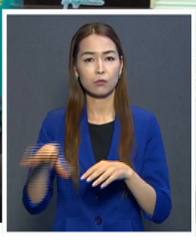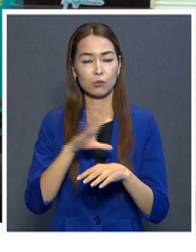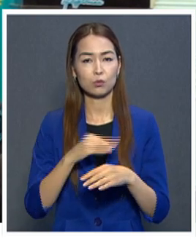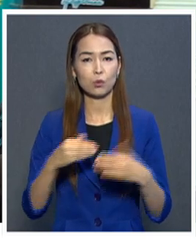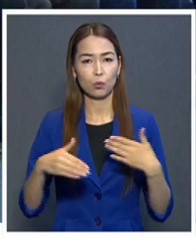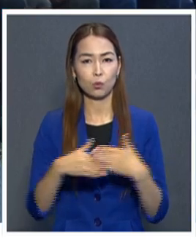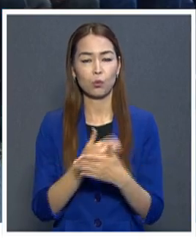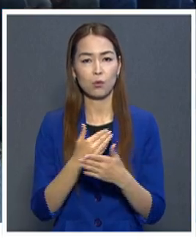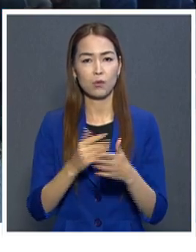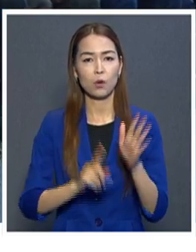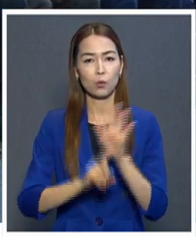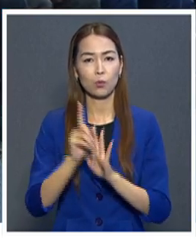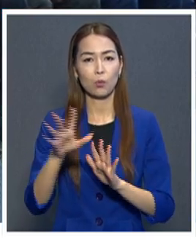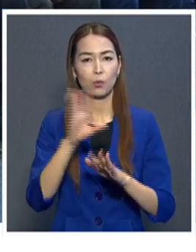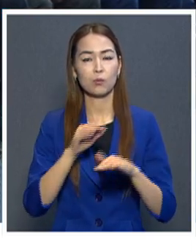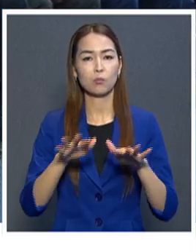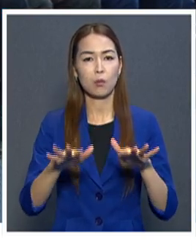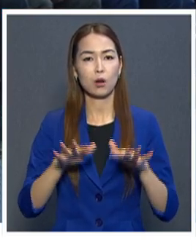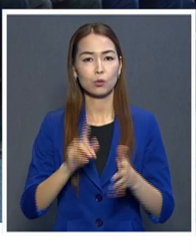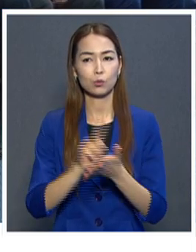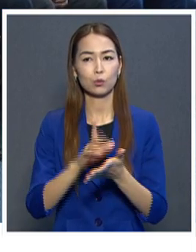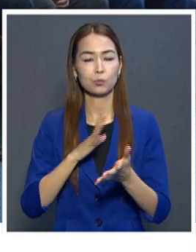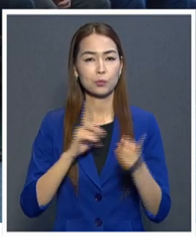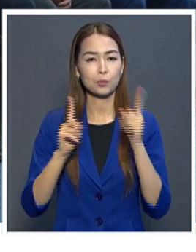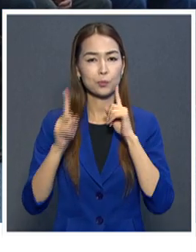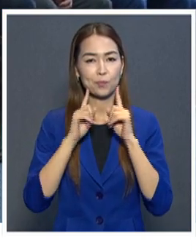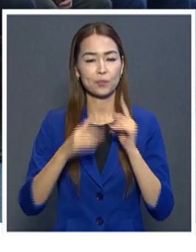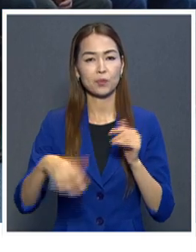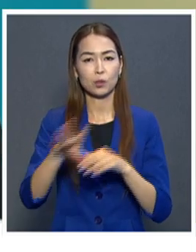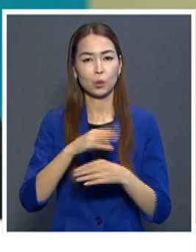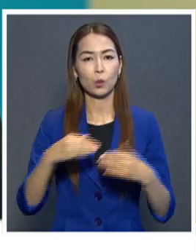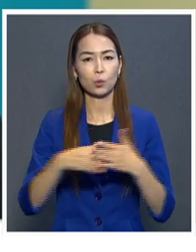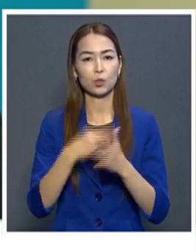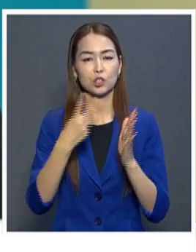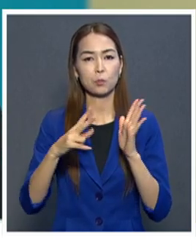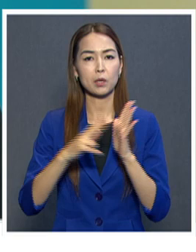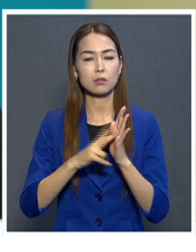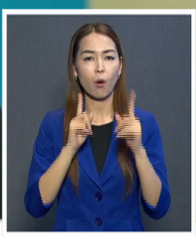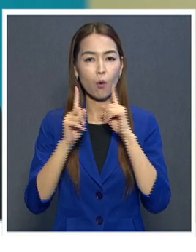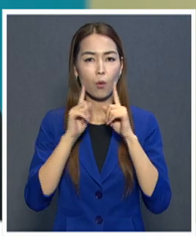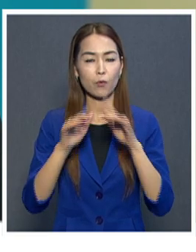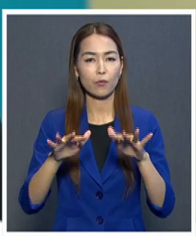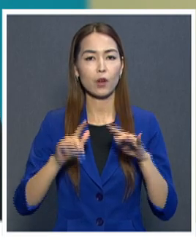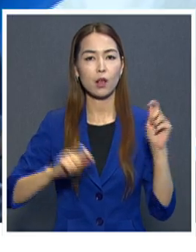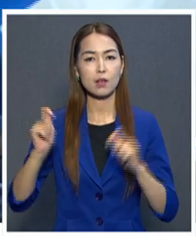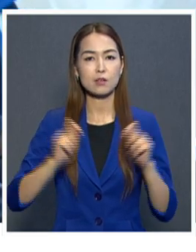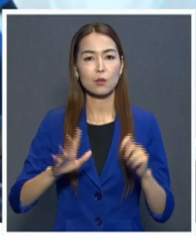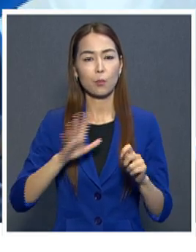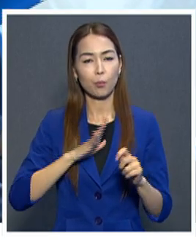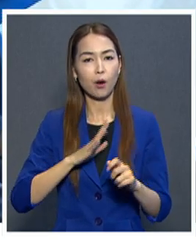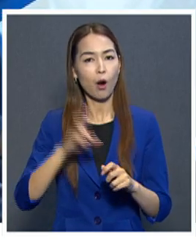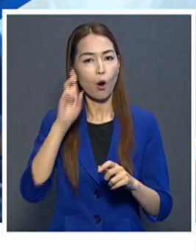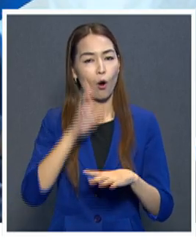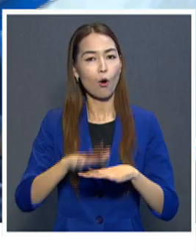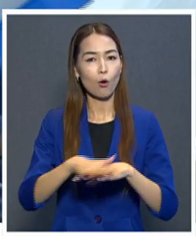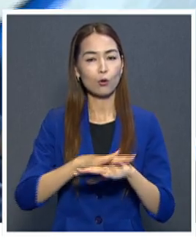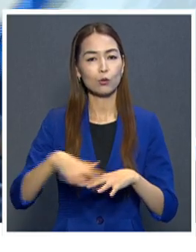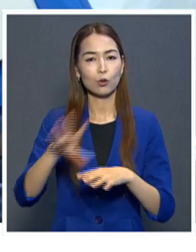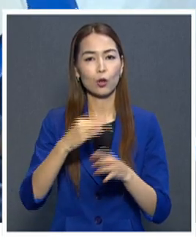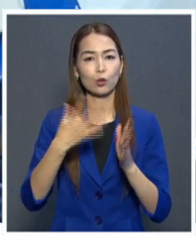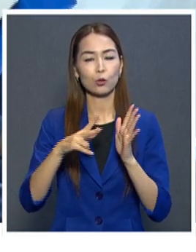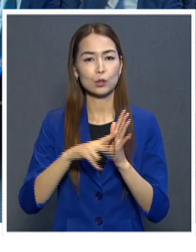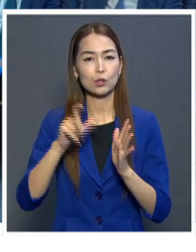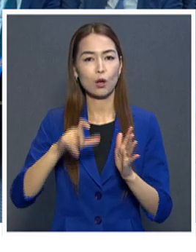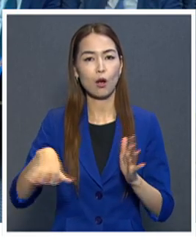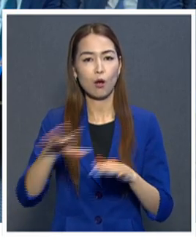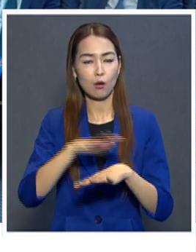болу саяси партияның міндеті. Павлодарда кезектен тыс 28-ші конференцияға қатысушылар ұлттық жобаларды жүйелі жүзеге асыру жолдарын талқылады.